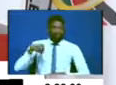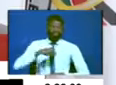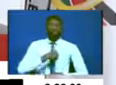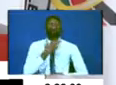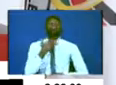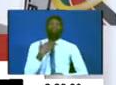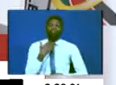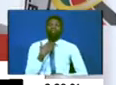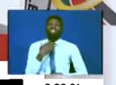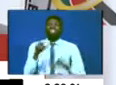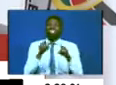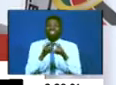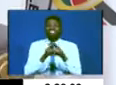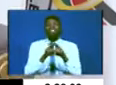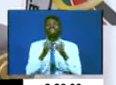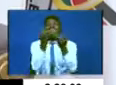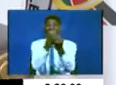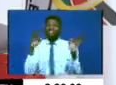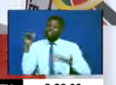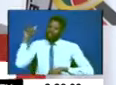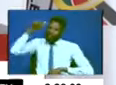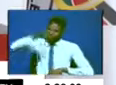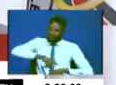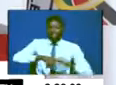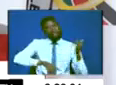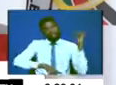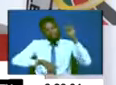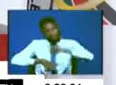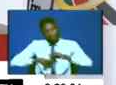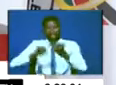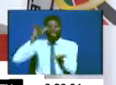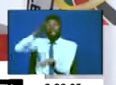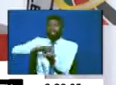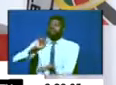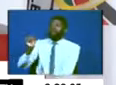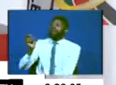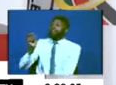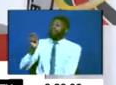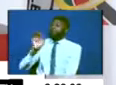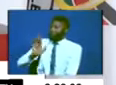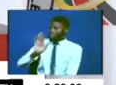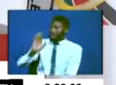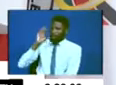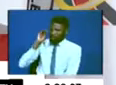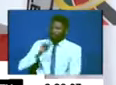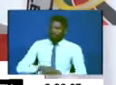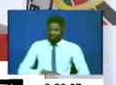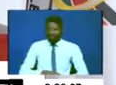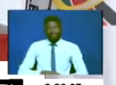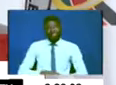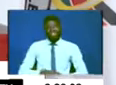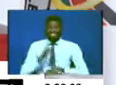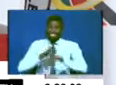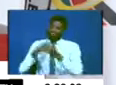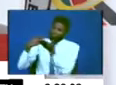kila ndege inayotaka kuja kuingia iweze kuingia. Katika mazungumzo nilizungumza na rais, mmoja wapo liko ni hili, katika